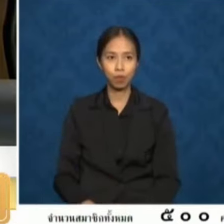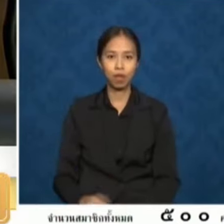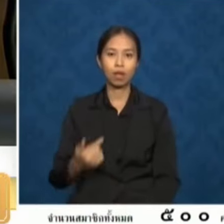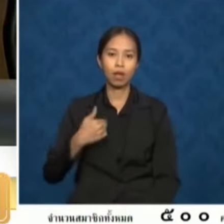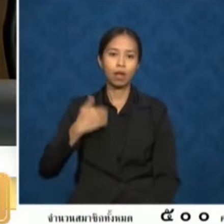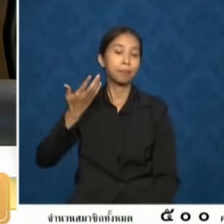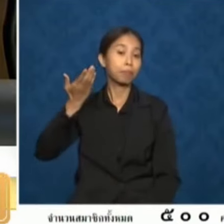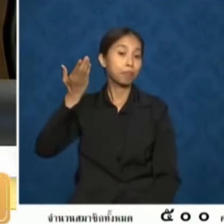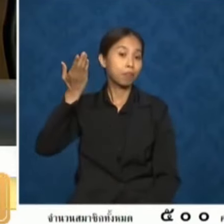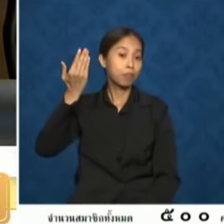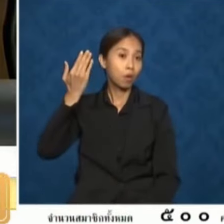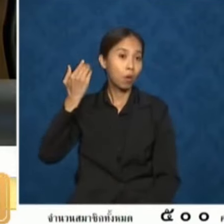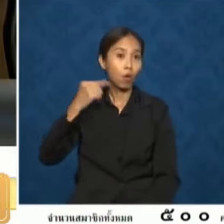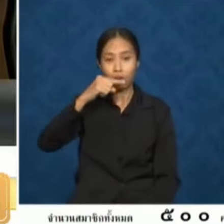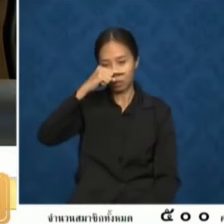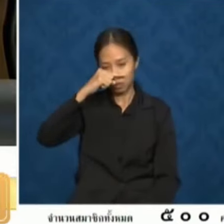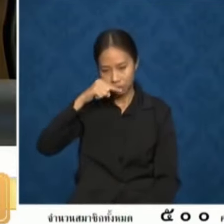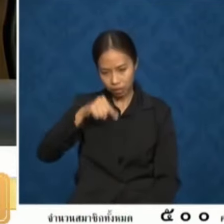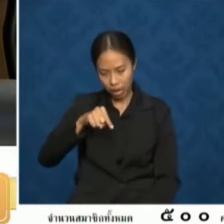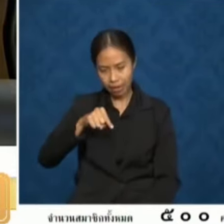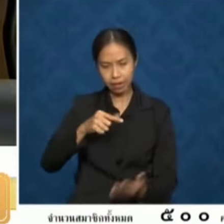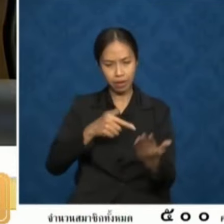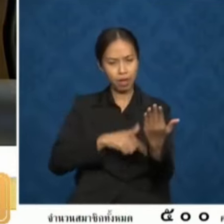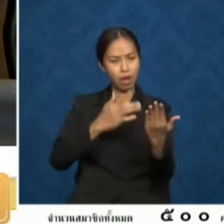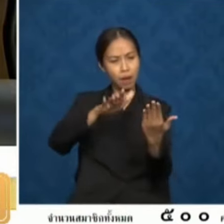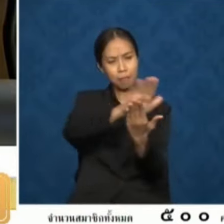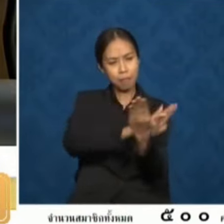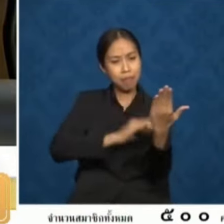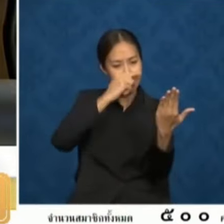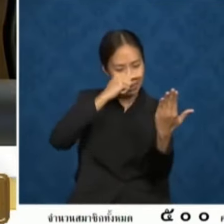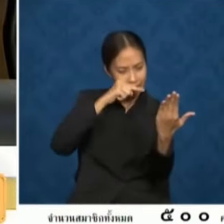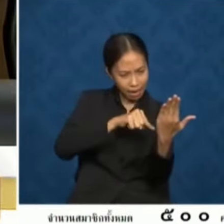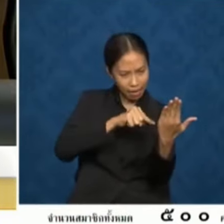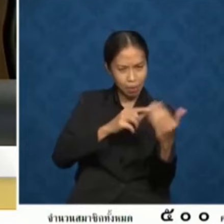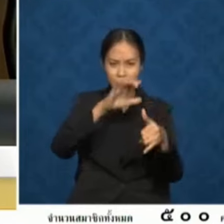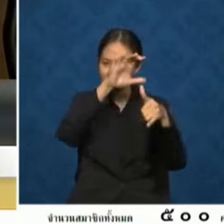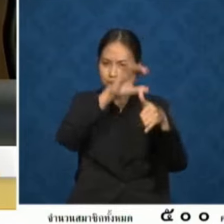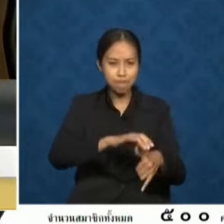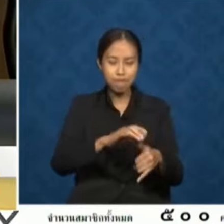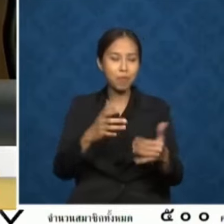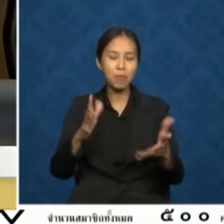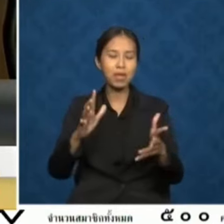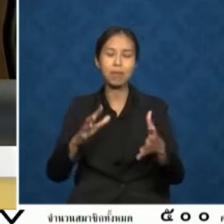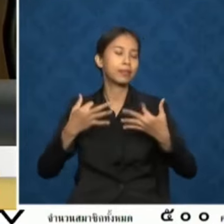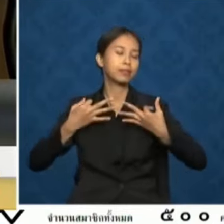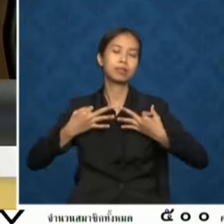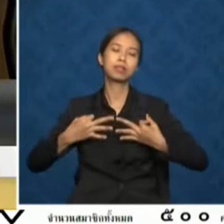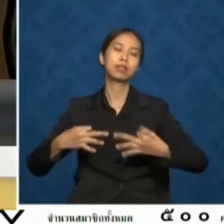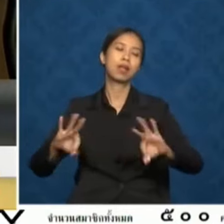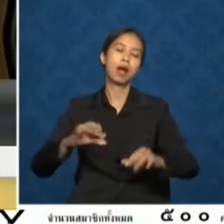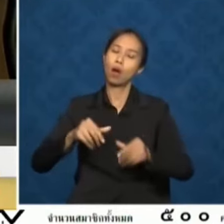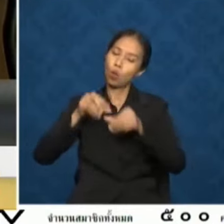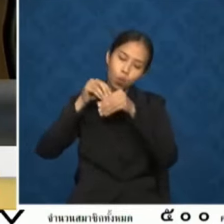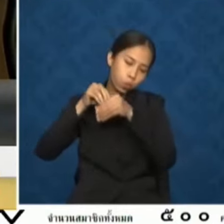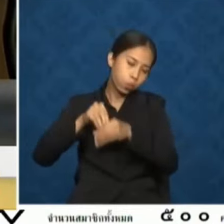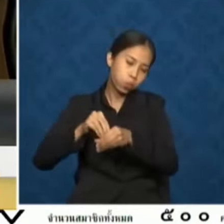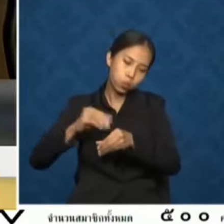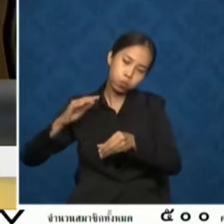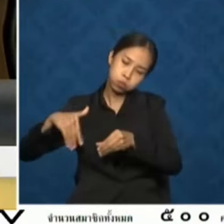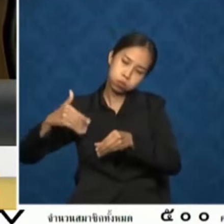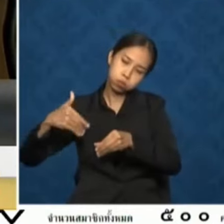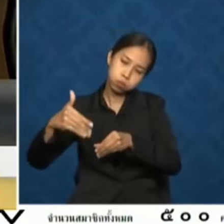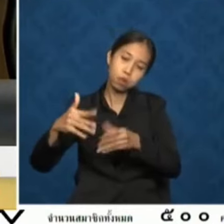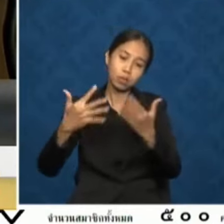เสียราชอาณาจักรให้กับใครเป็นไทยเป็นอิสระมาตลอดแล้วก็อยู่มาจนทุกวันนี้จนมีประชากร